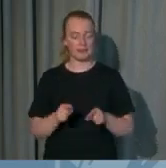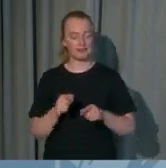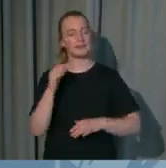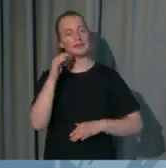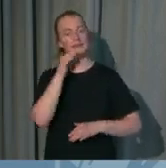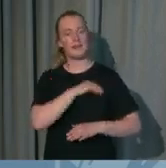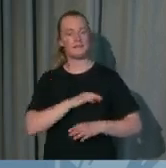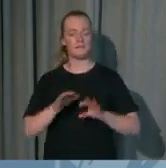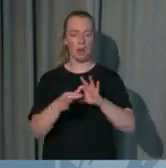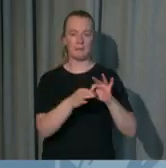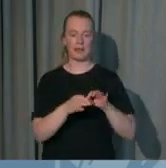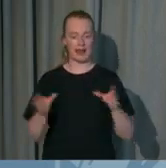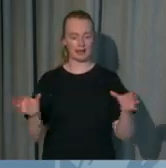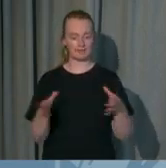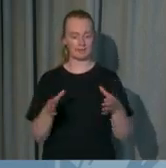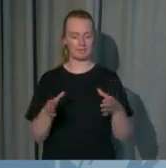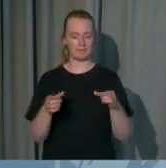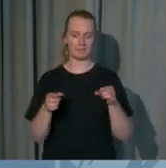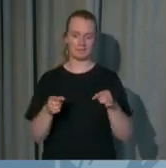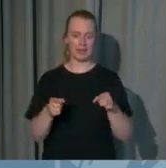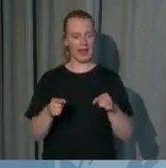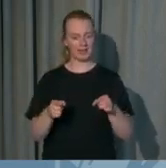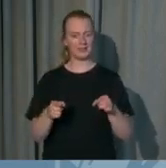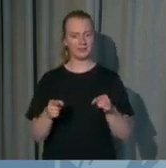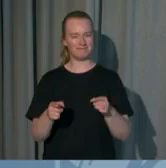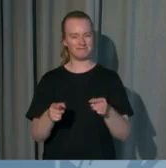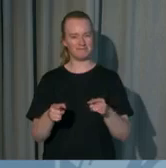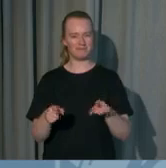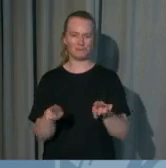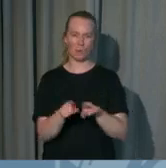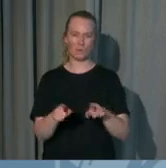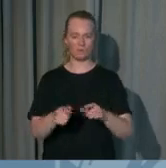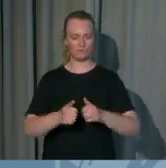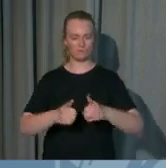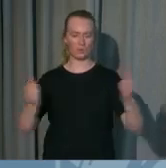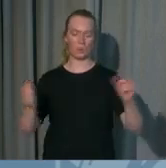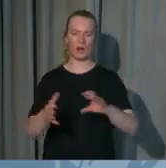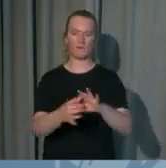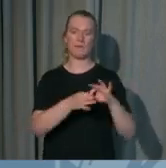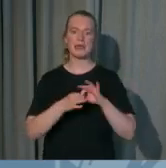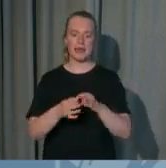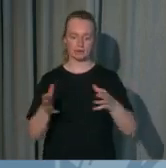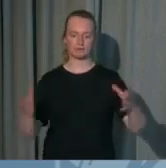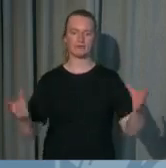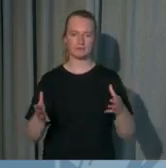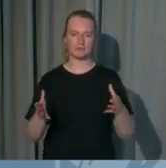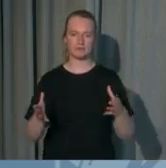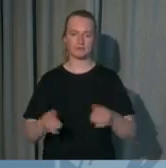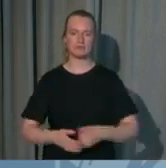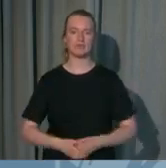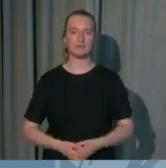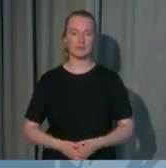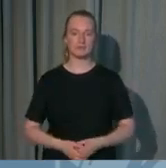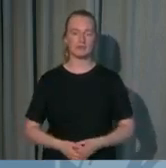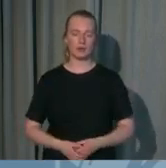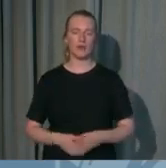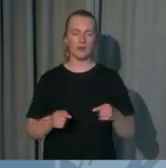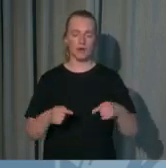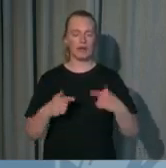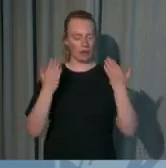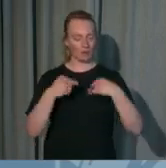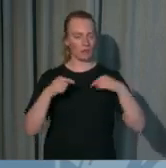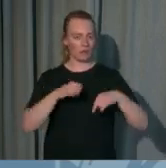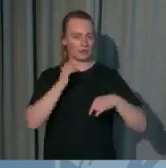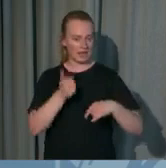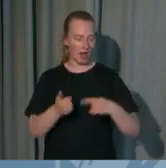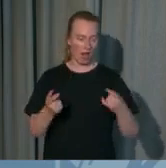familien er som nettopp som en stor familie, og jeg tror veldig mange har hatt noen grusomme timer i natt og i dag tidlig,